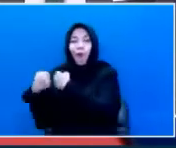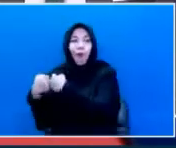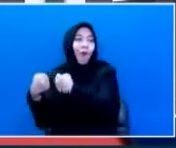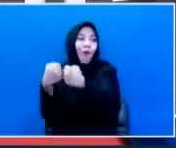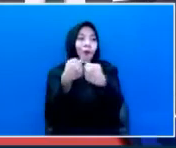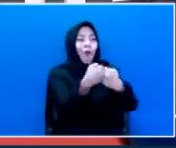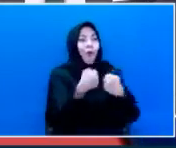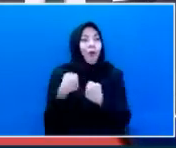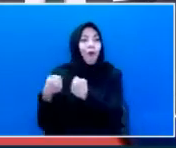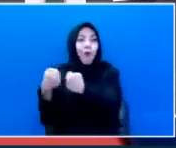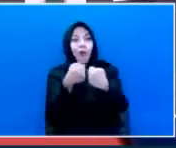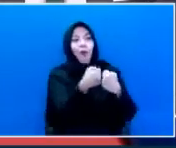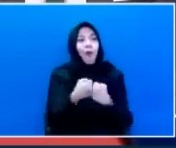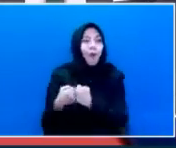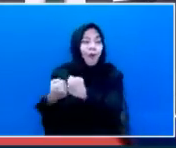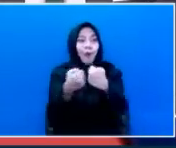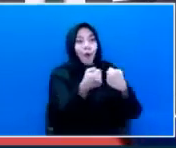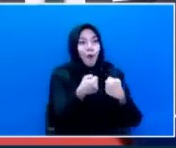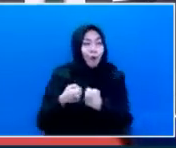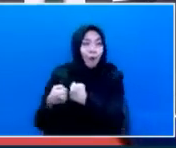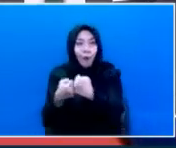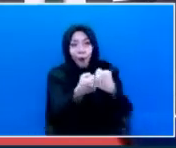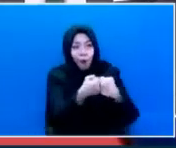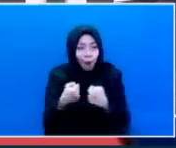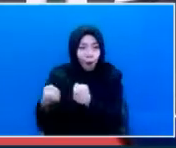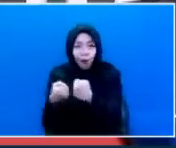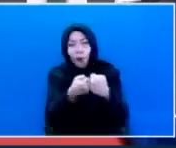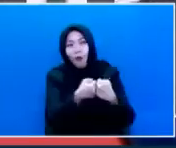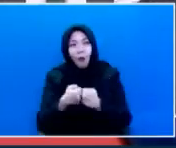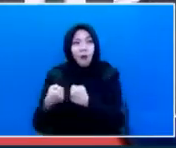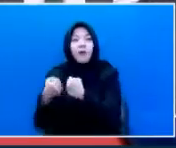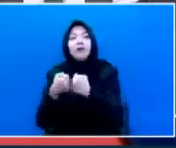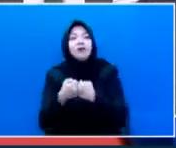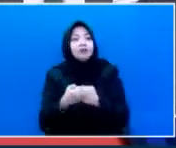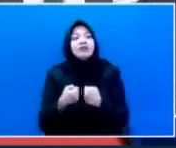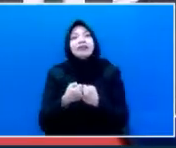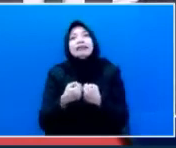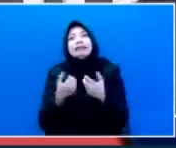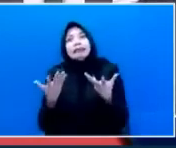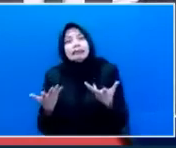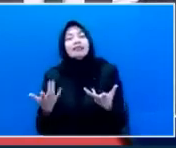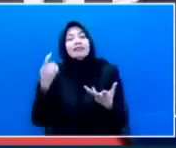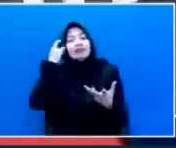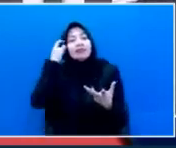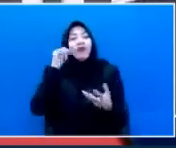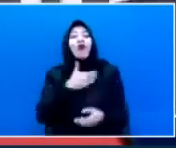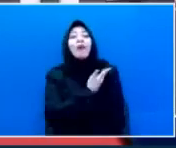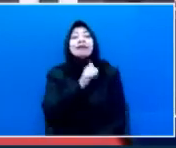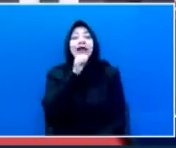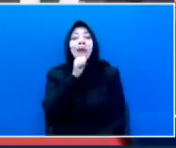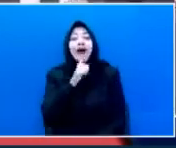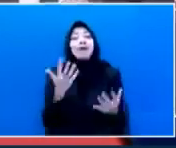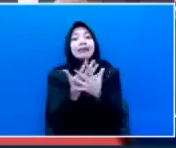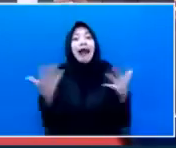eh konsestan dan melibatkan akses dan EE kekuasaan itu kan yang jadi korban kita semua Mas